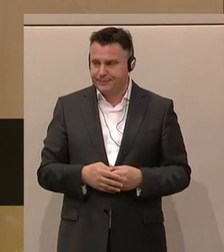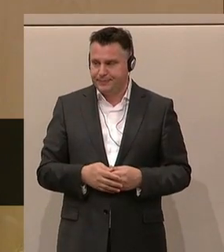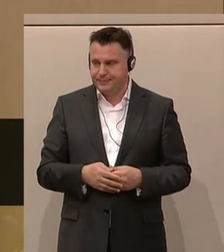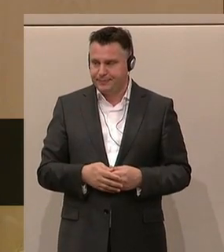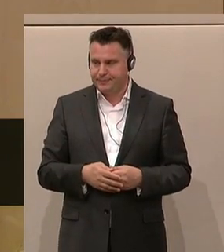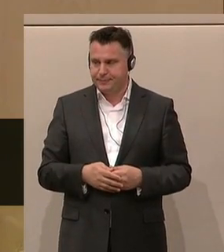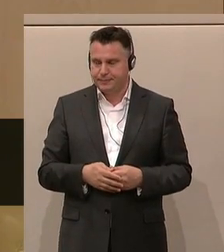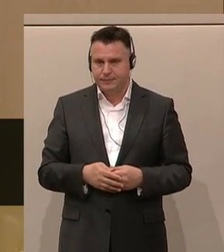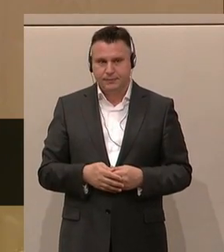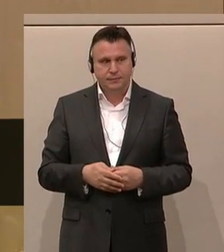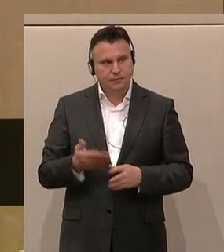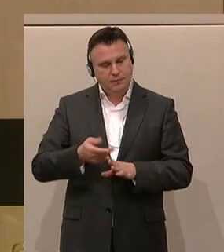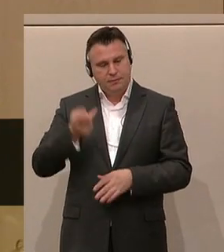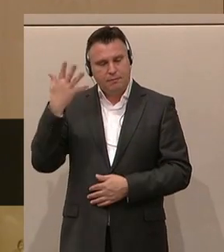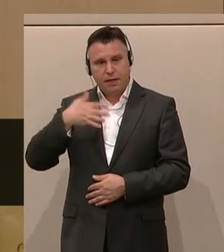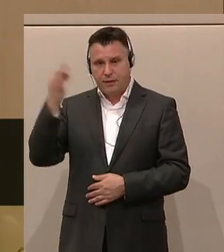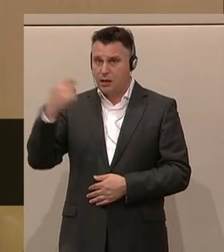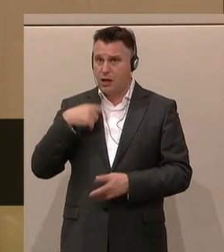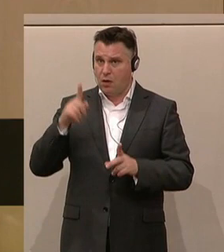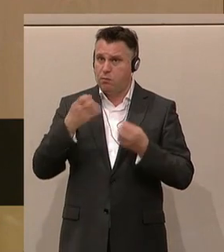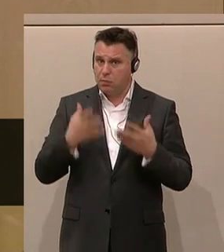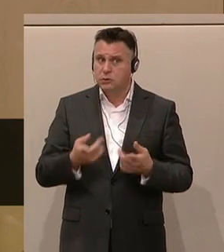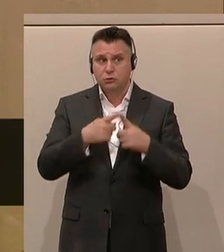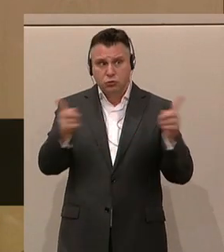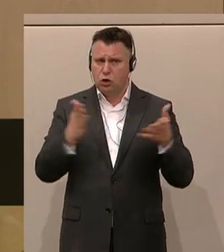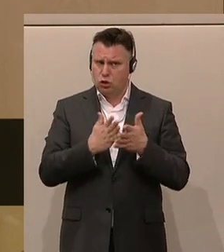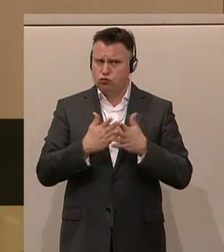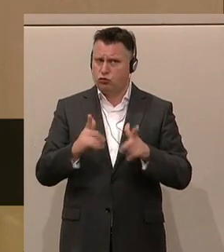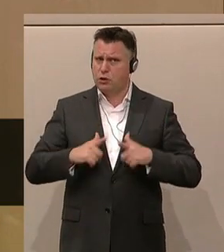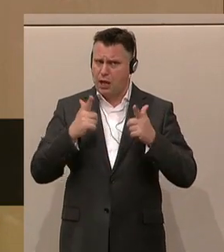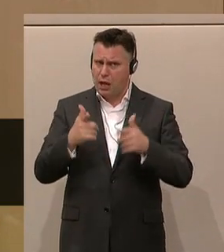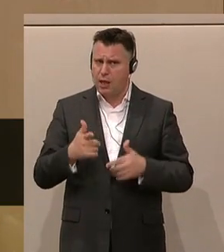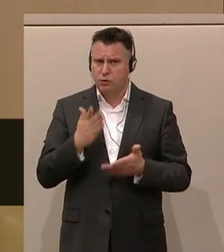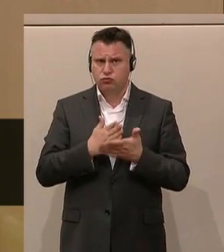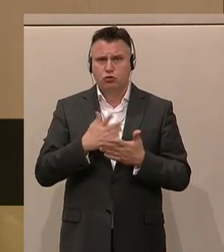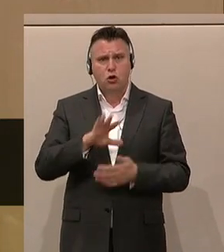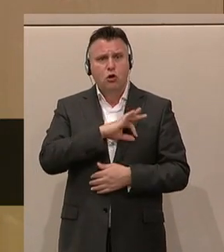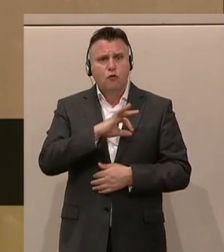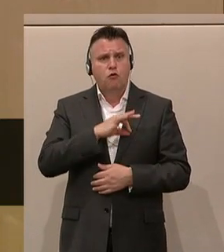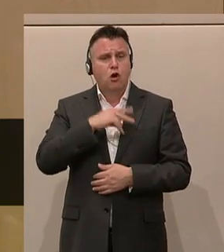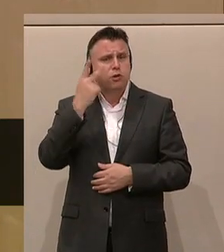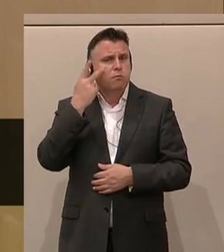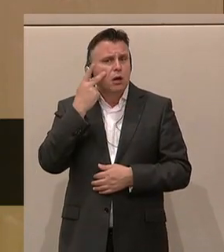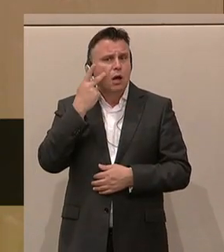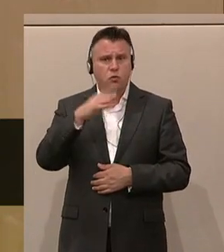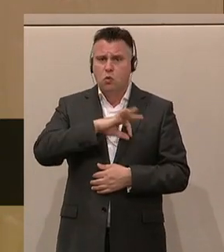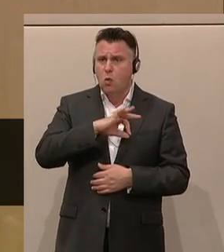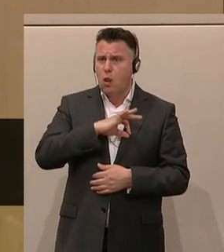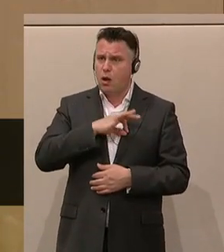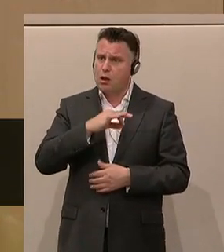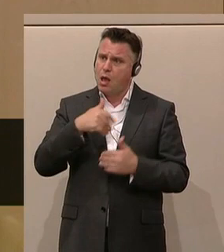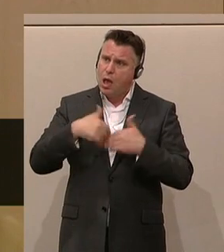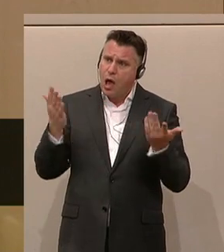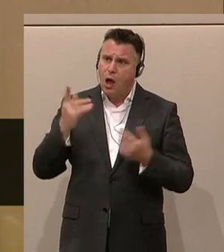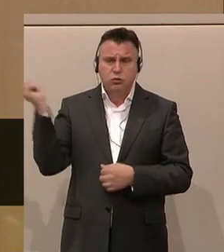ist erst vor ein paar Tagen wieder was passiert, das Sie vielleicht auch schon erlebt haben, nämlich wenn Sie Freunde, Bekannte oder vielleicht auch Kollegen aus dem Ausland